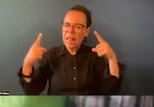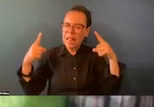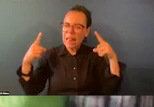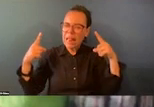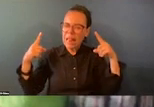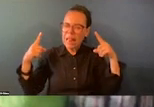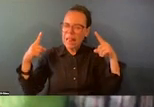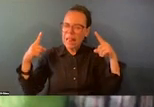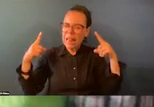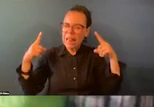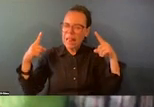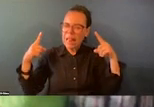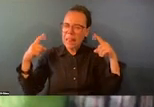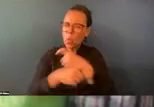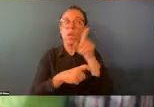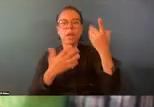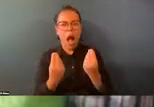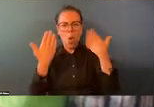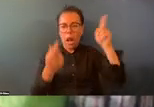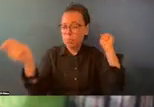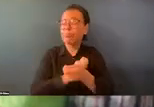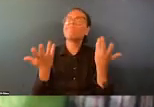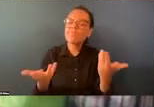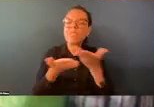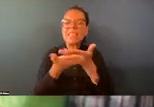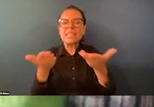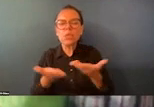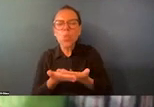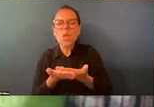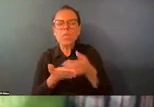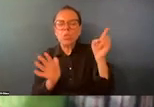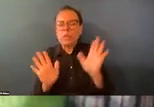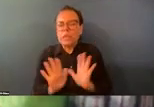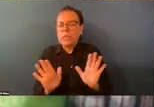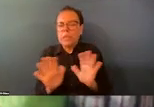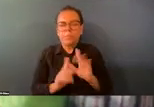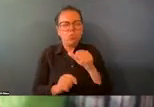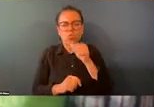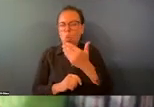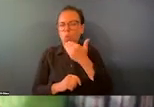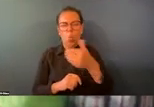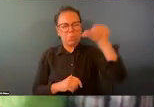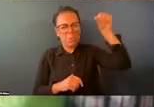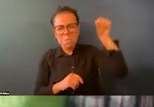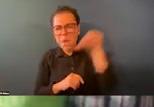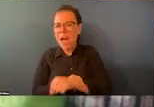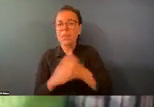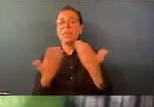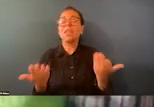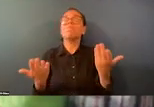различных стихийных явлений. В особенности за последние 30 лет часто у нас наблюдаются такие целевые